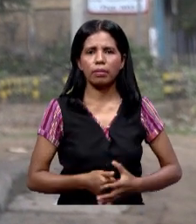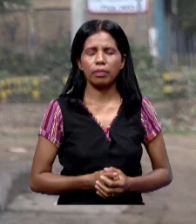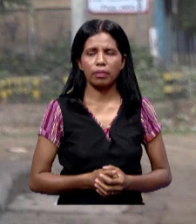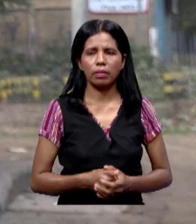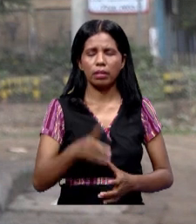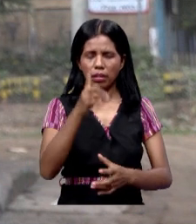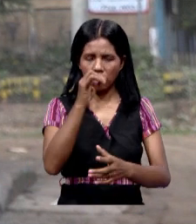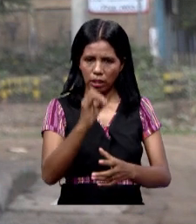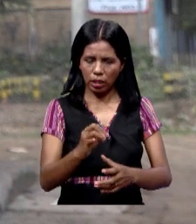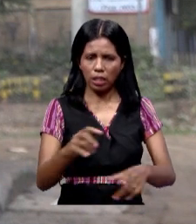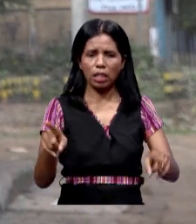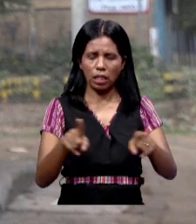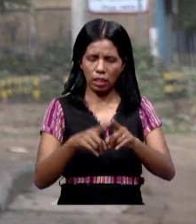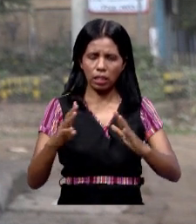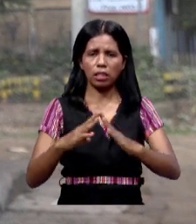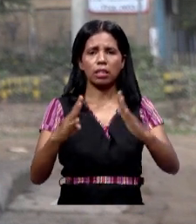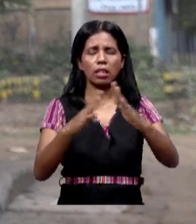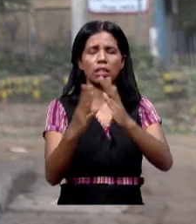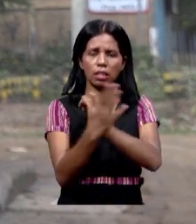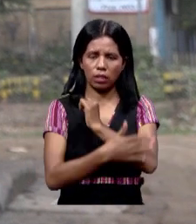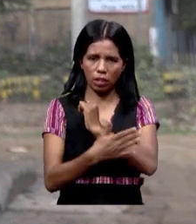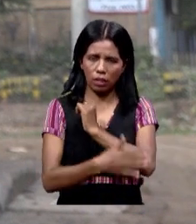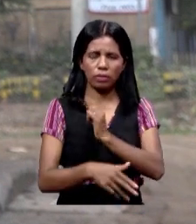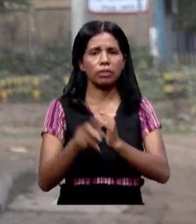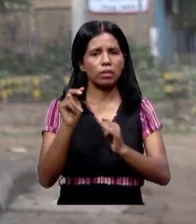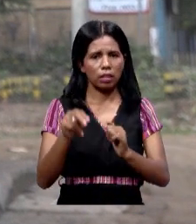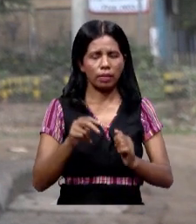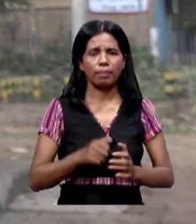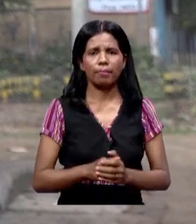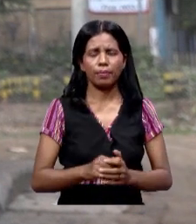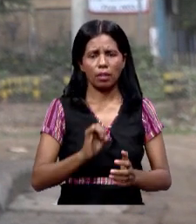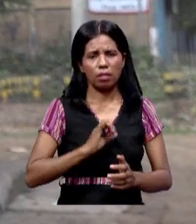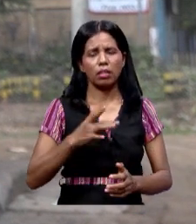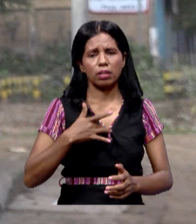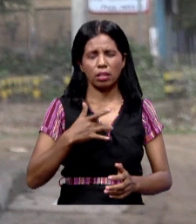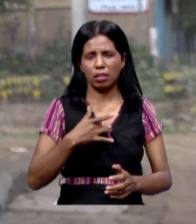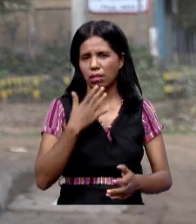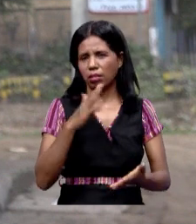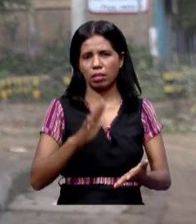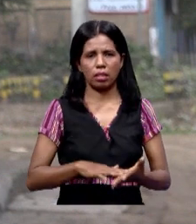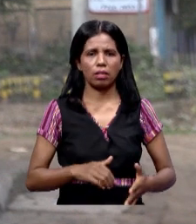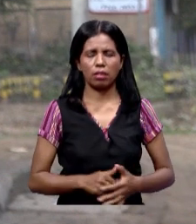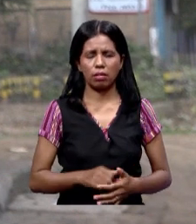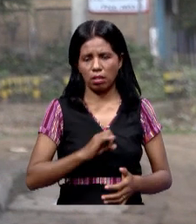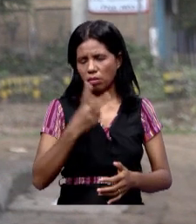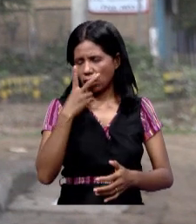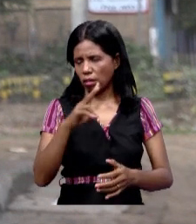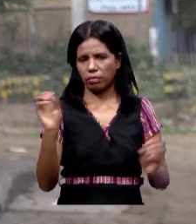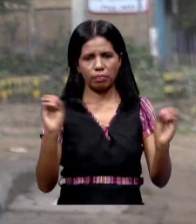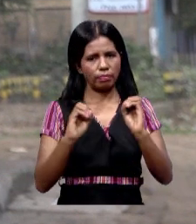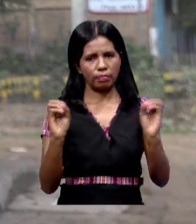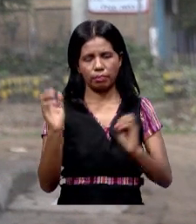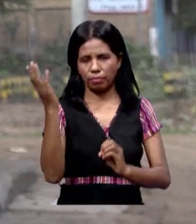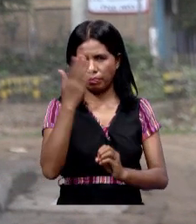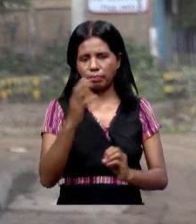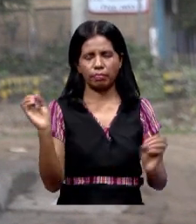Dili ne kapital ni be ke nasabunya. Ini be hamun sentimen tu bahau lari aku. Hamun hari lari dia.